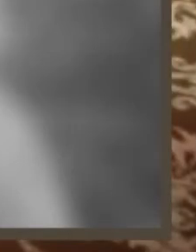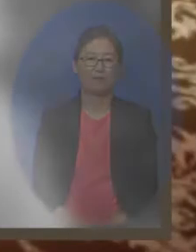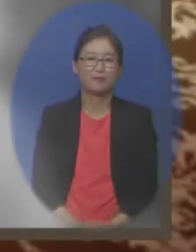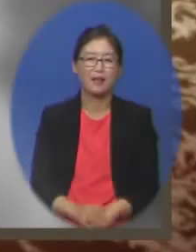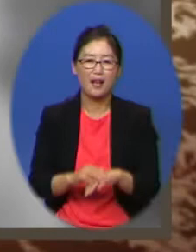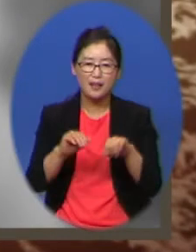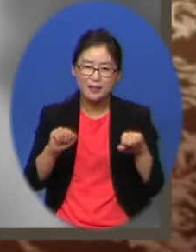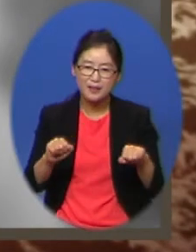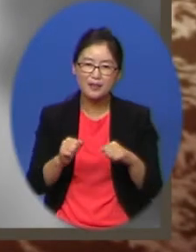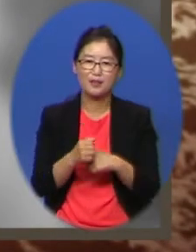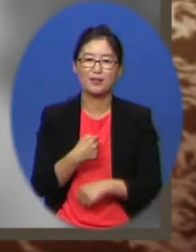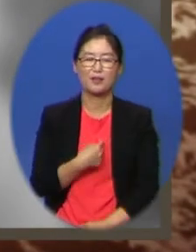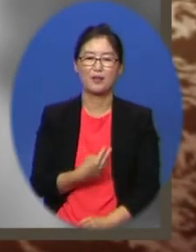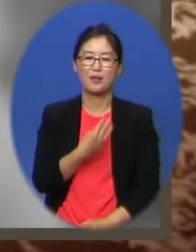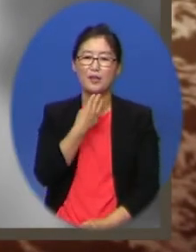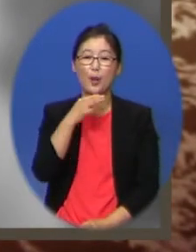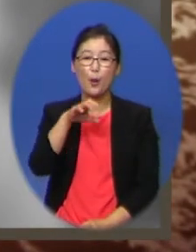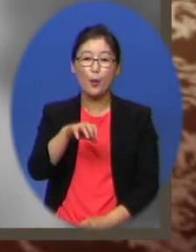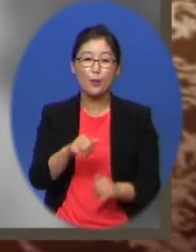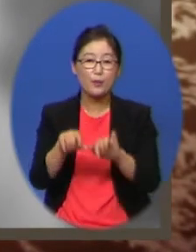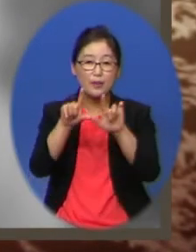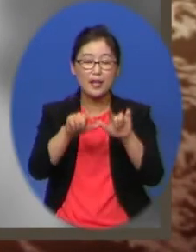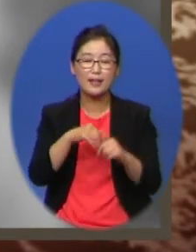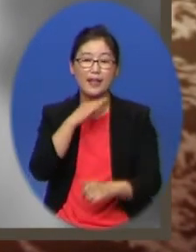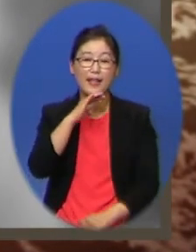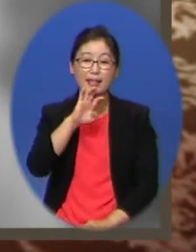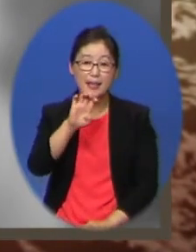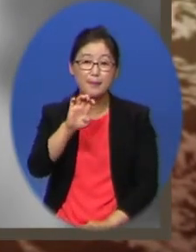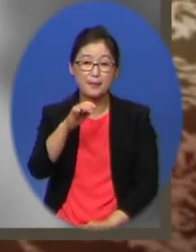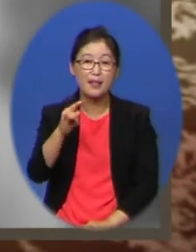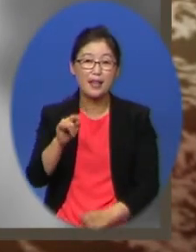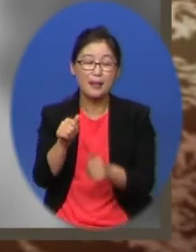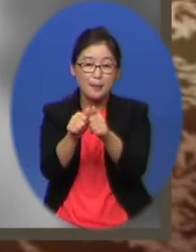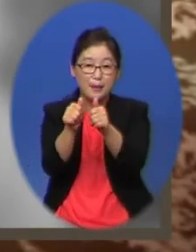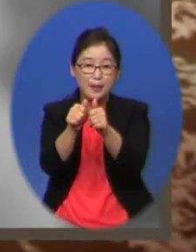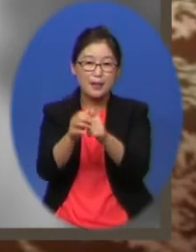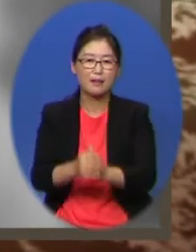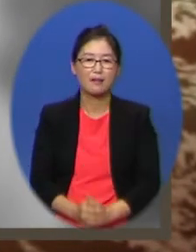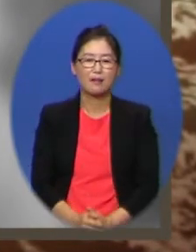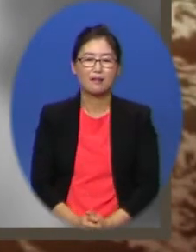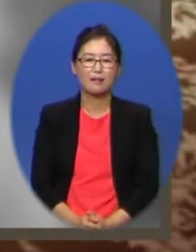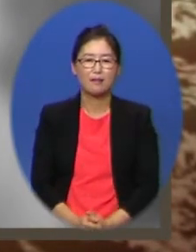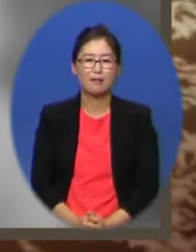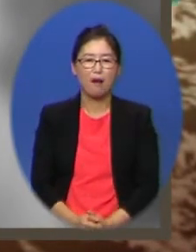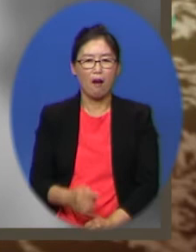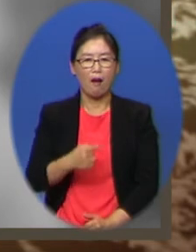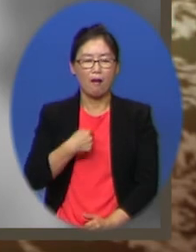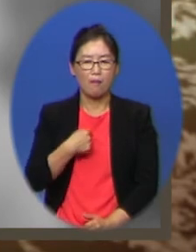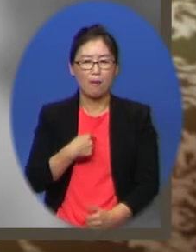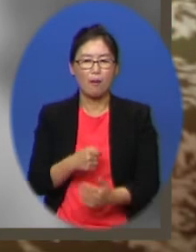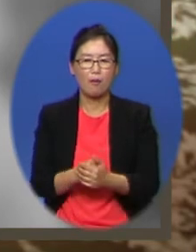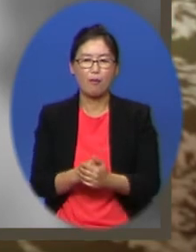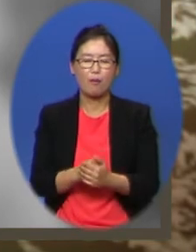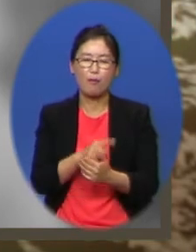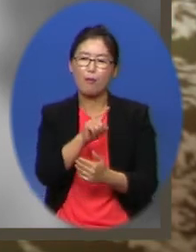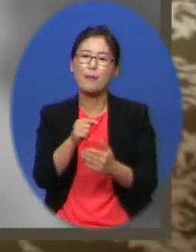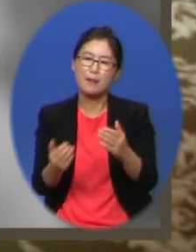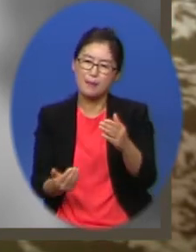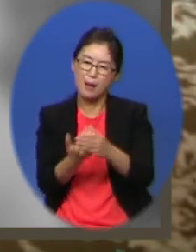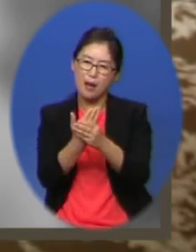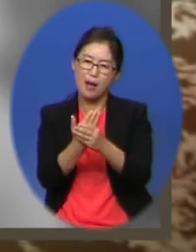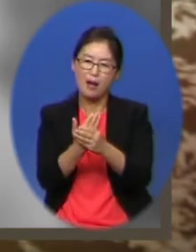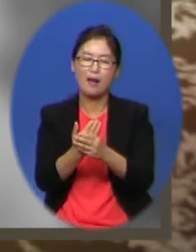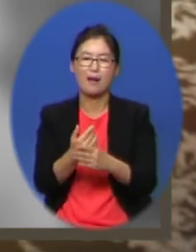안녕하세요. 저는 서울에 사는 40대 남성입니다. 남의 일인 줄로만 알았던 일이 저에게도 생겨 이렇게